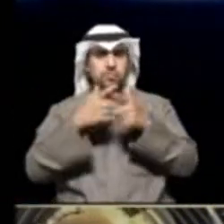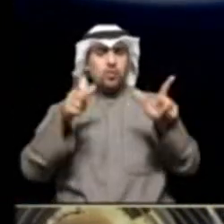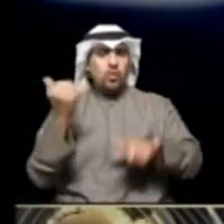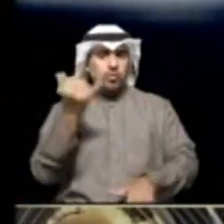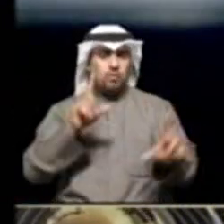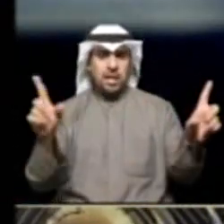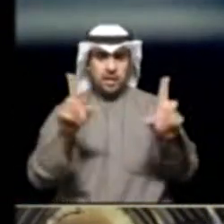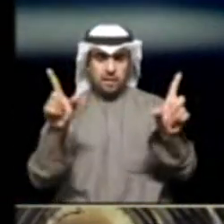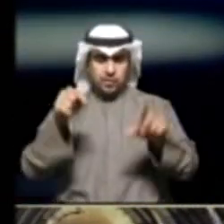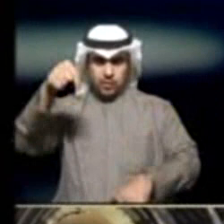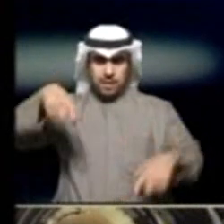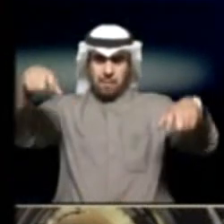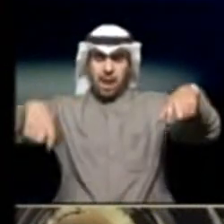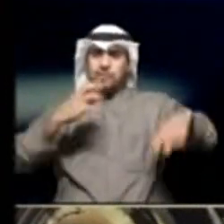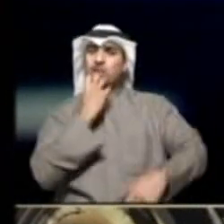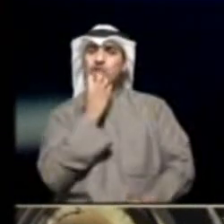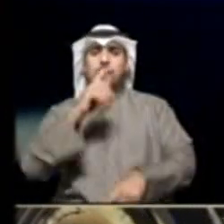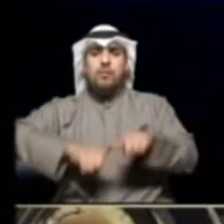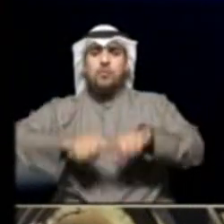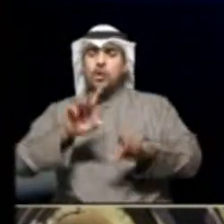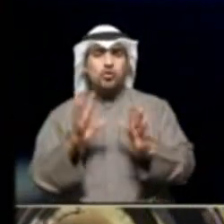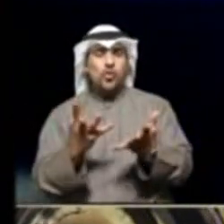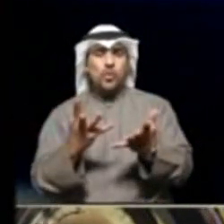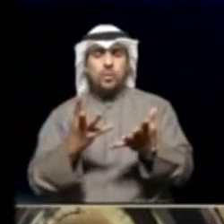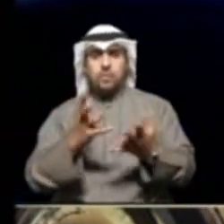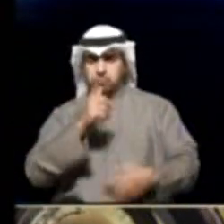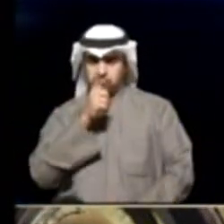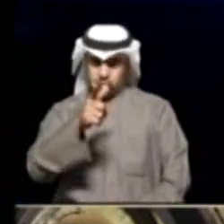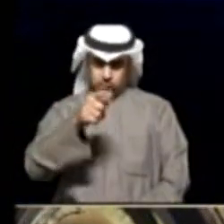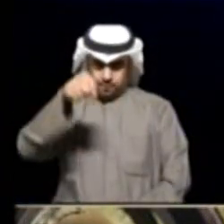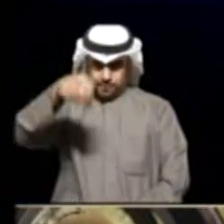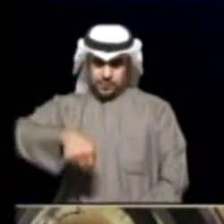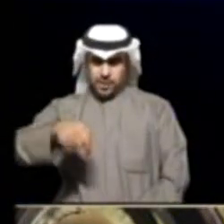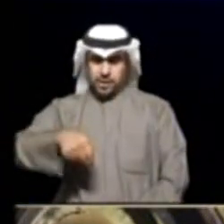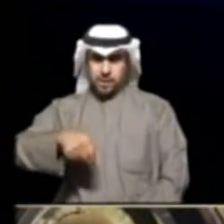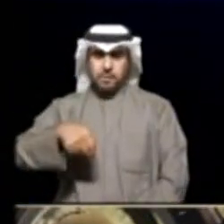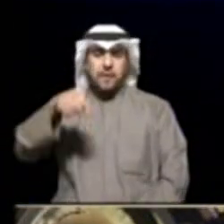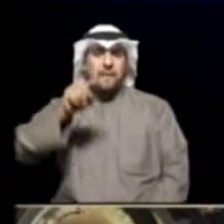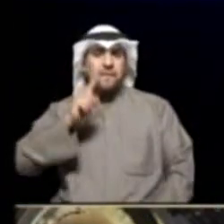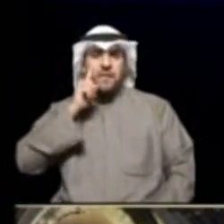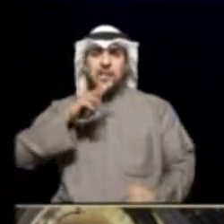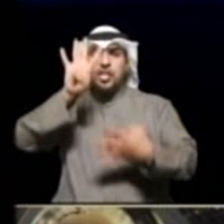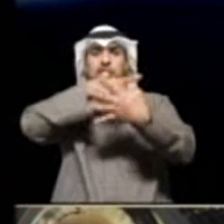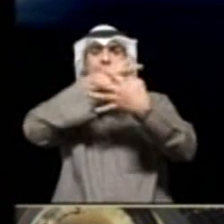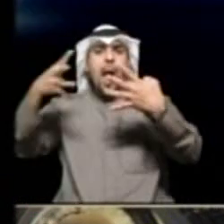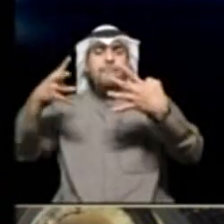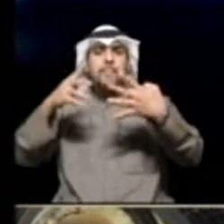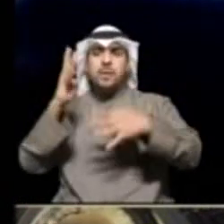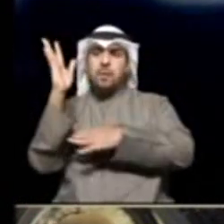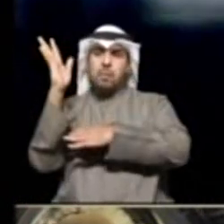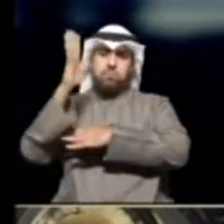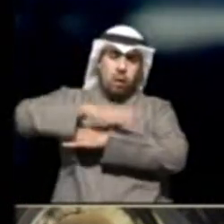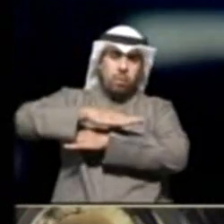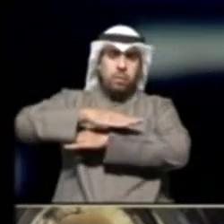في ملعب الاستاد جابر. طبعا هو حادث يعتبر سقوط بعض المشجعين من اثر